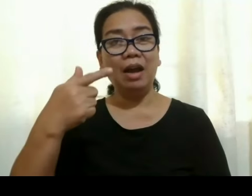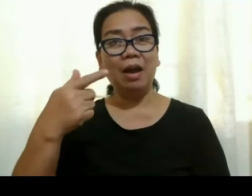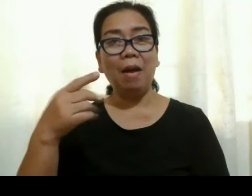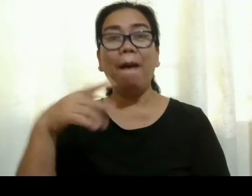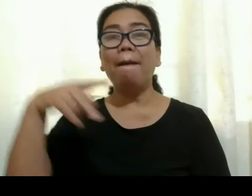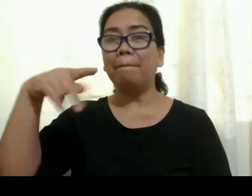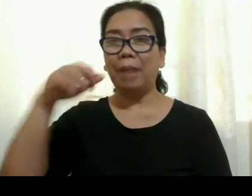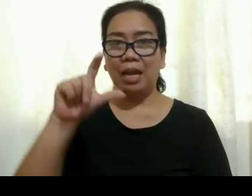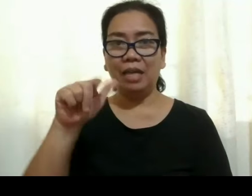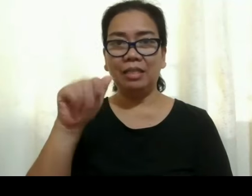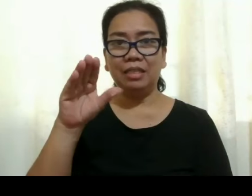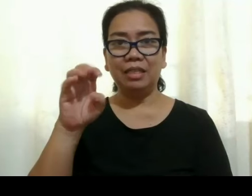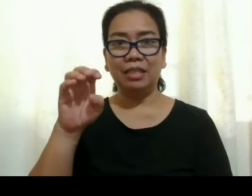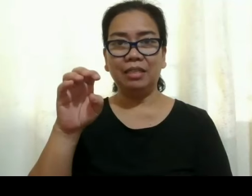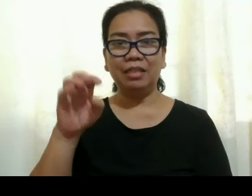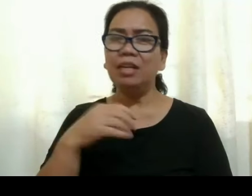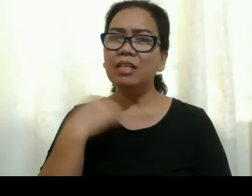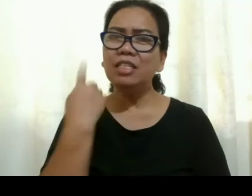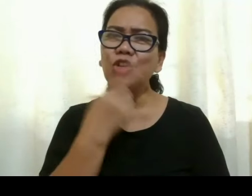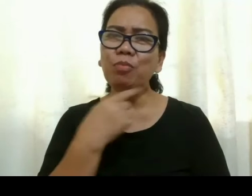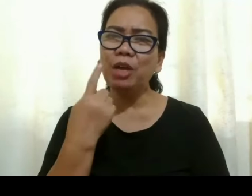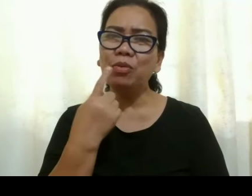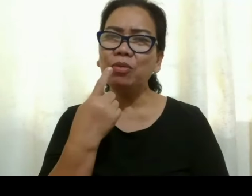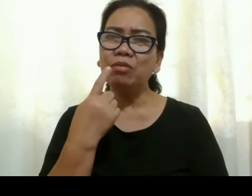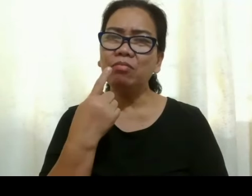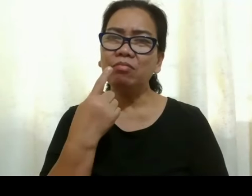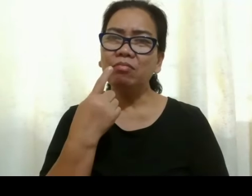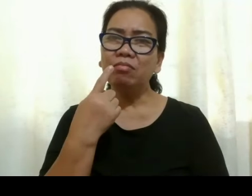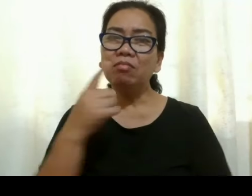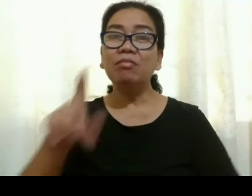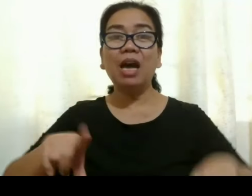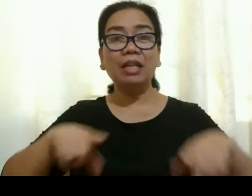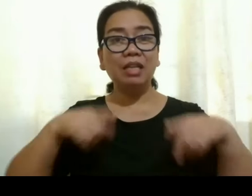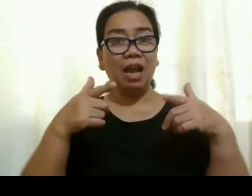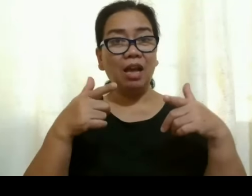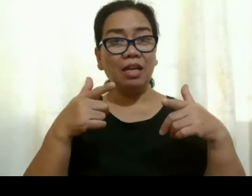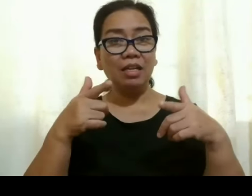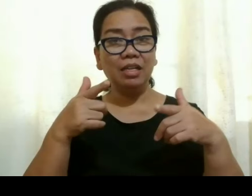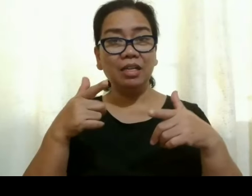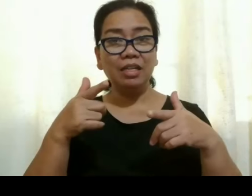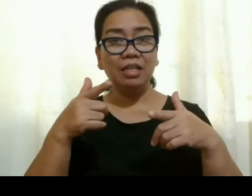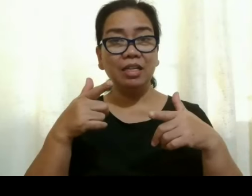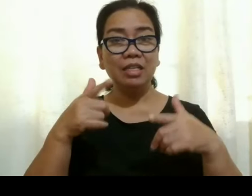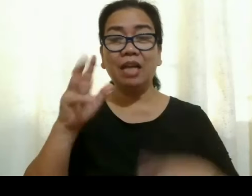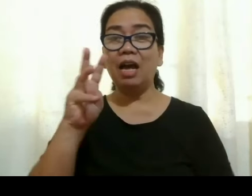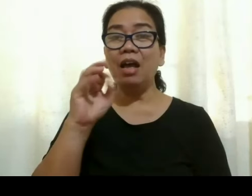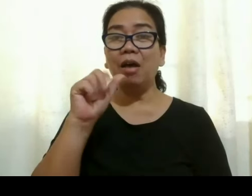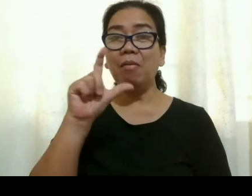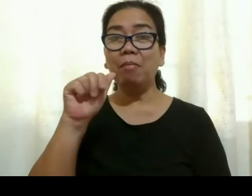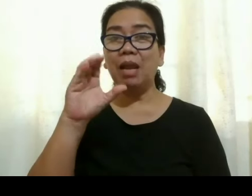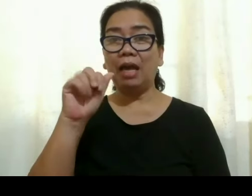Malacañang Palace. Sino ba yung nakatira